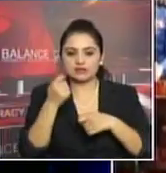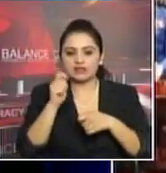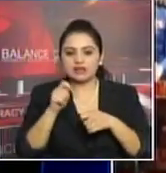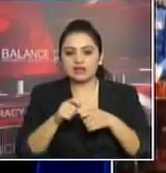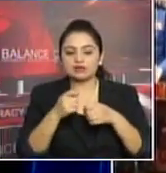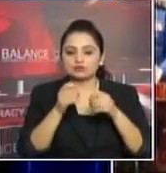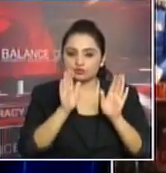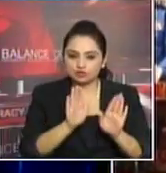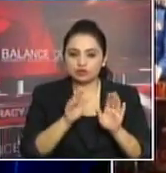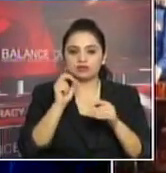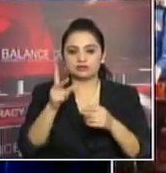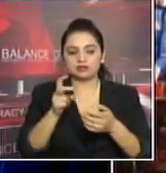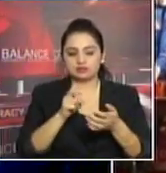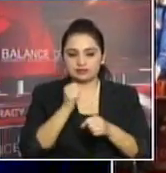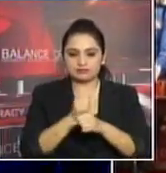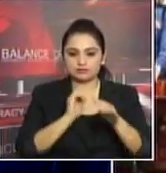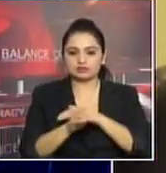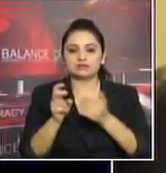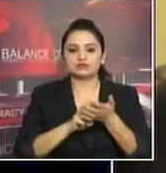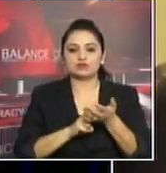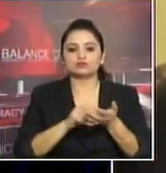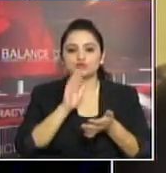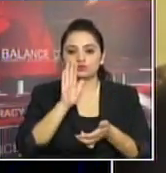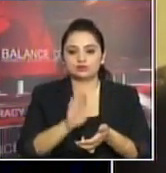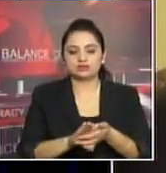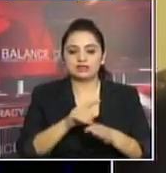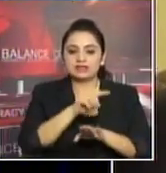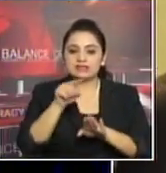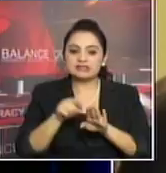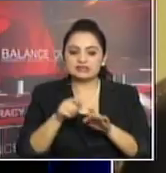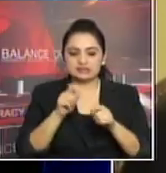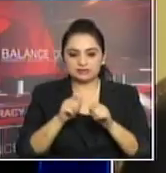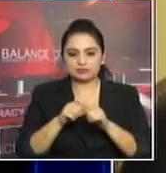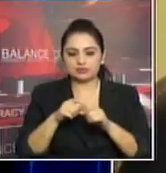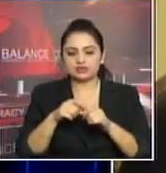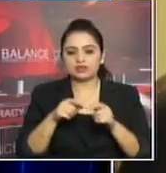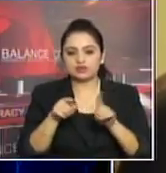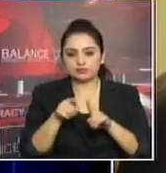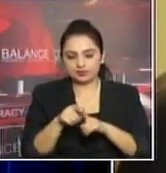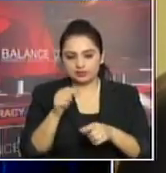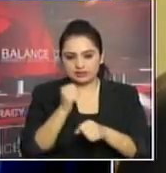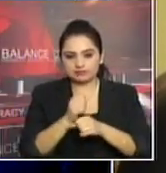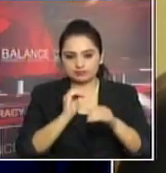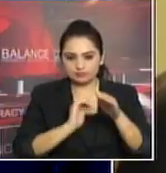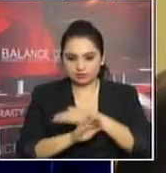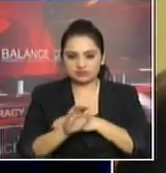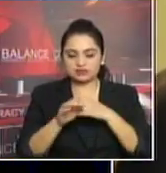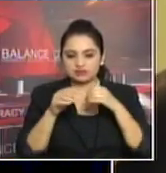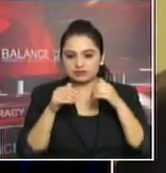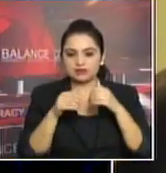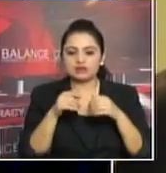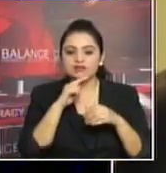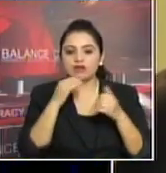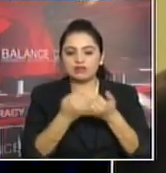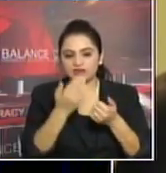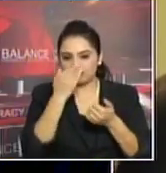पनि कार्यान्वयन भने फितलो रहेको दहालको तर्क छ। जति पनि नीति बने पनि स्ट्रङली कार्यान्वयन नहुँदाखेरि चाहिँ झन्झन यो